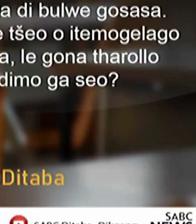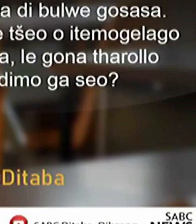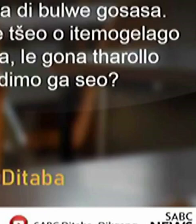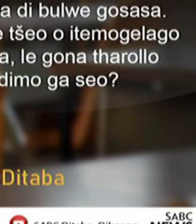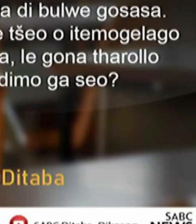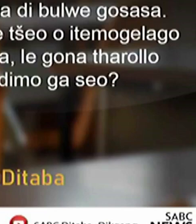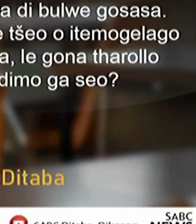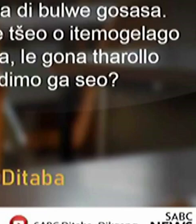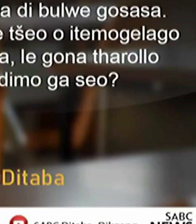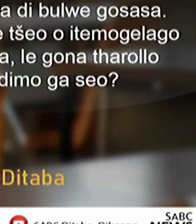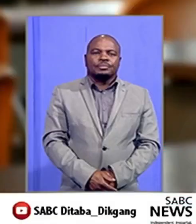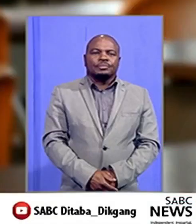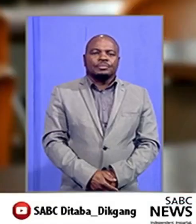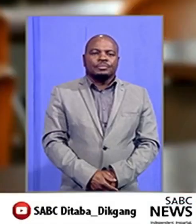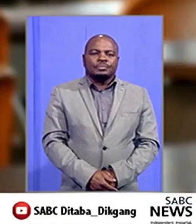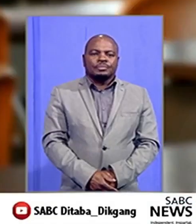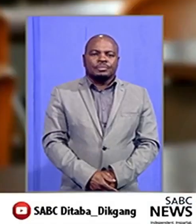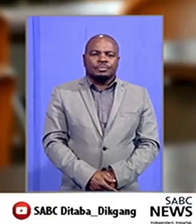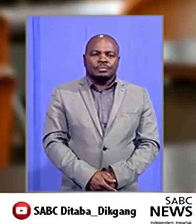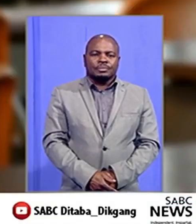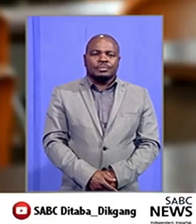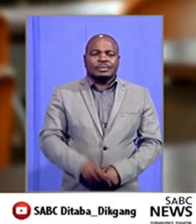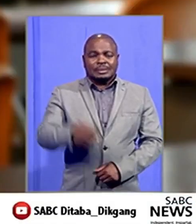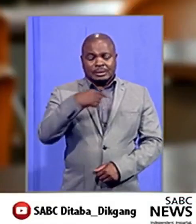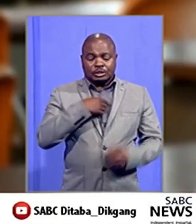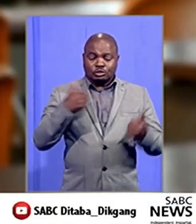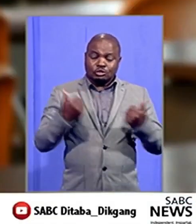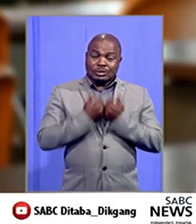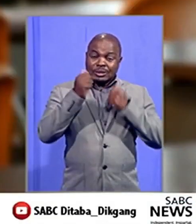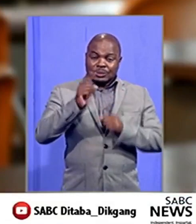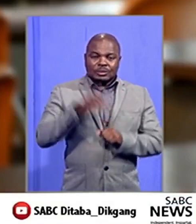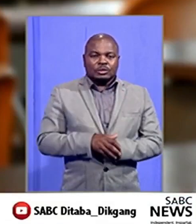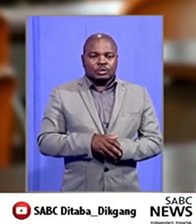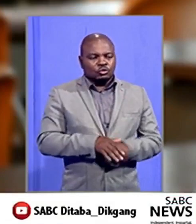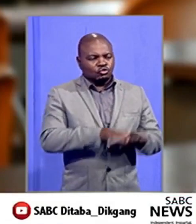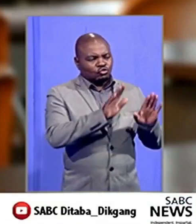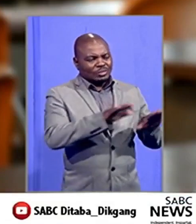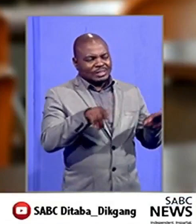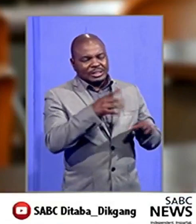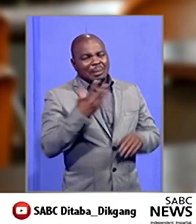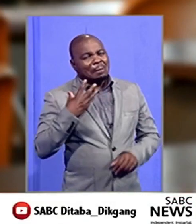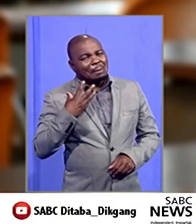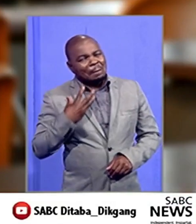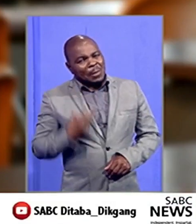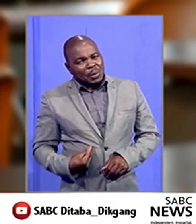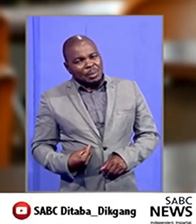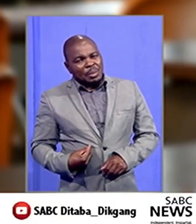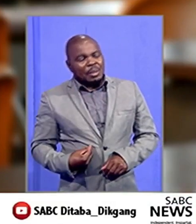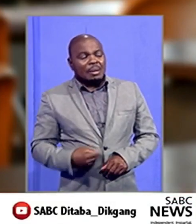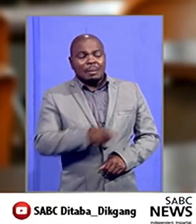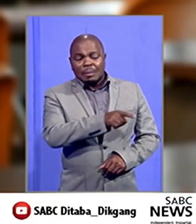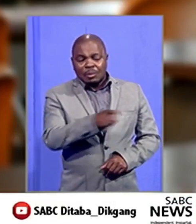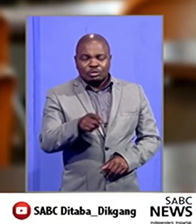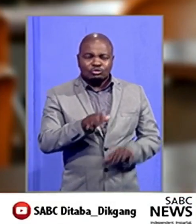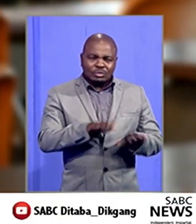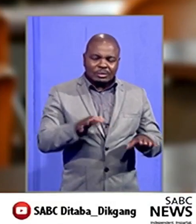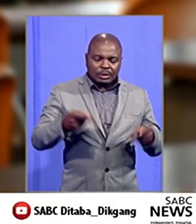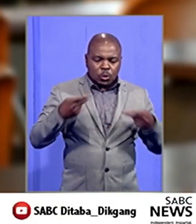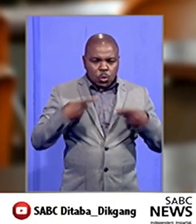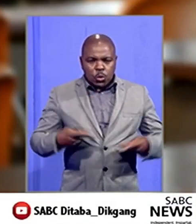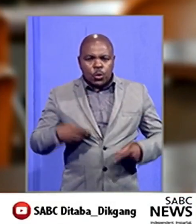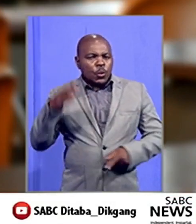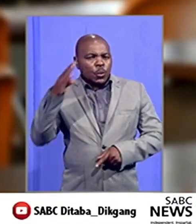godimo ga seo. Nna ditlhono tše ke itemogetšeng tšona ke go bana bao ba ihlokelago sa bona, bana bao ba hlokago